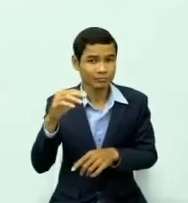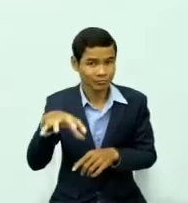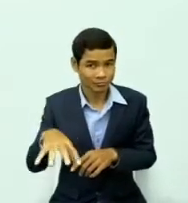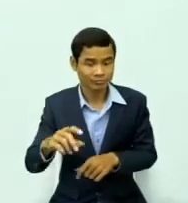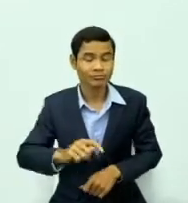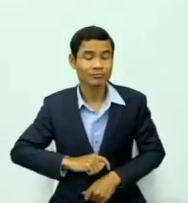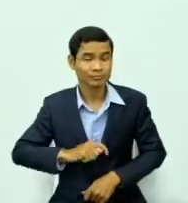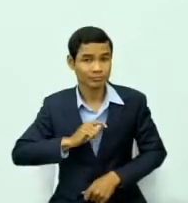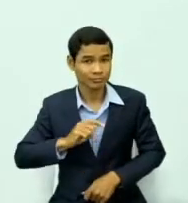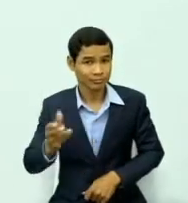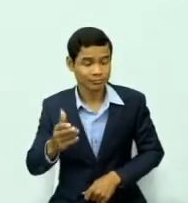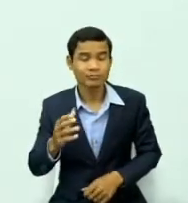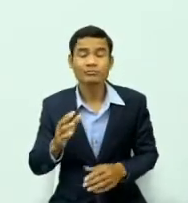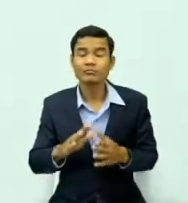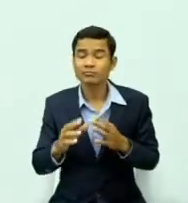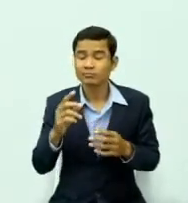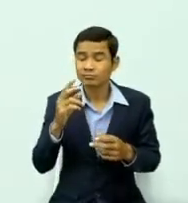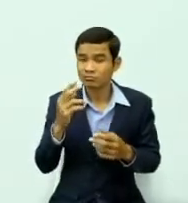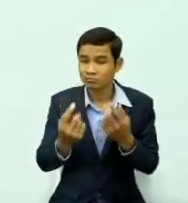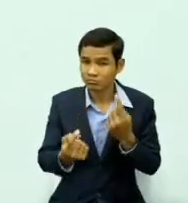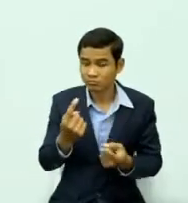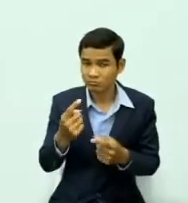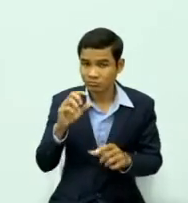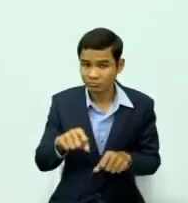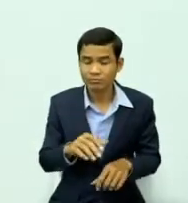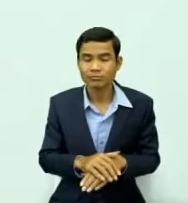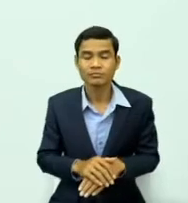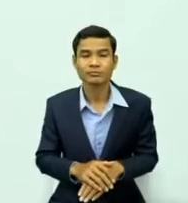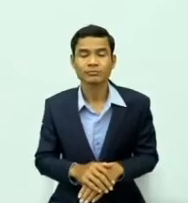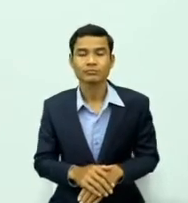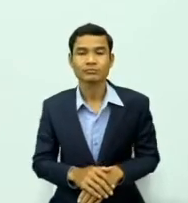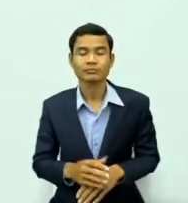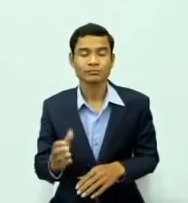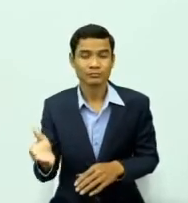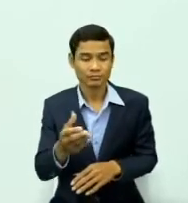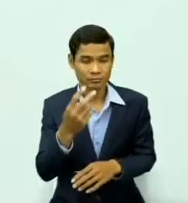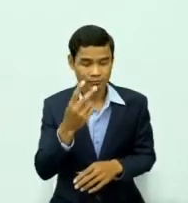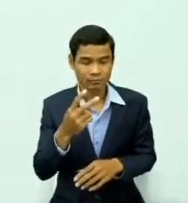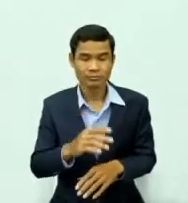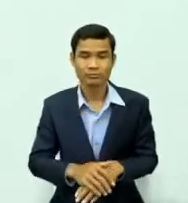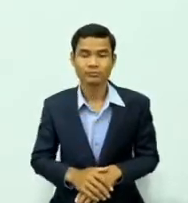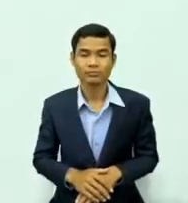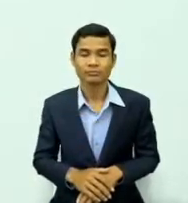đá con. Chà, ta con thương tất cho mùi nè cử tình ọc hình nế.